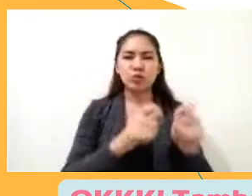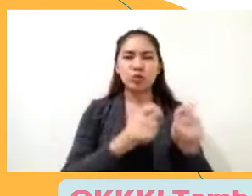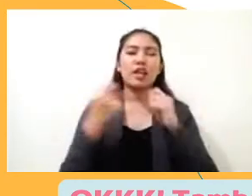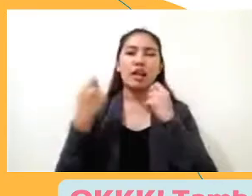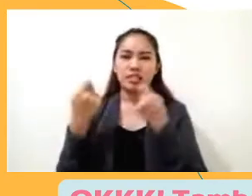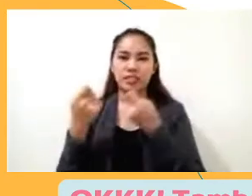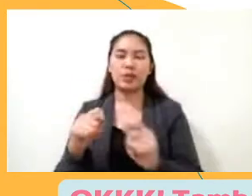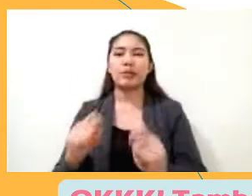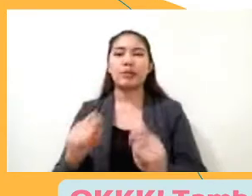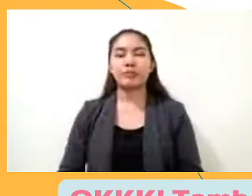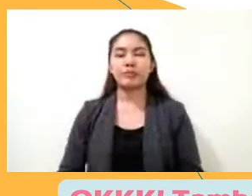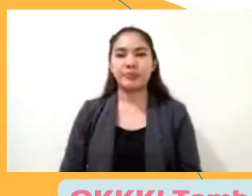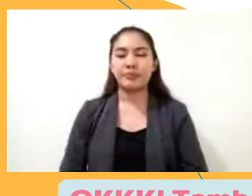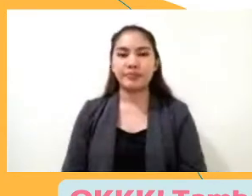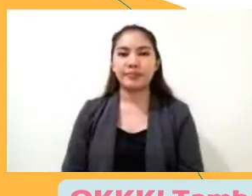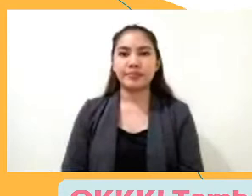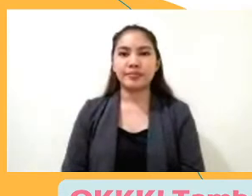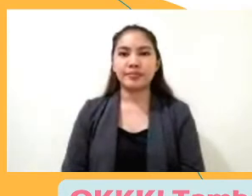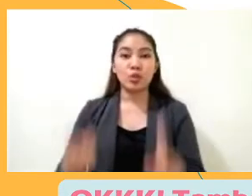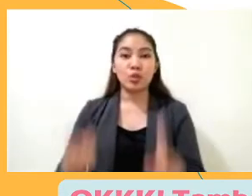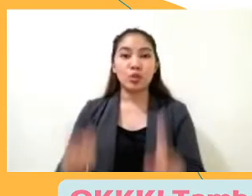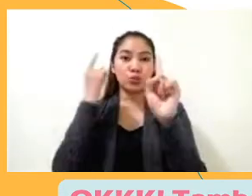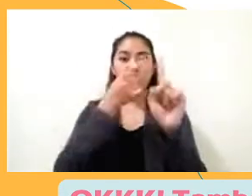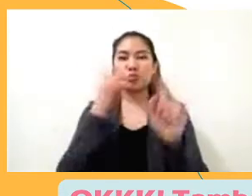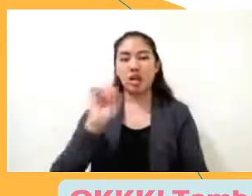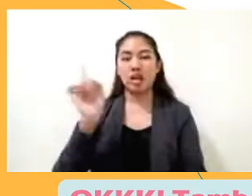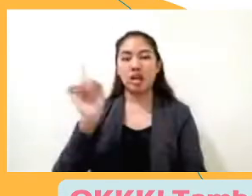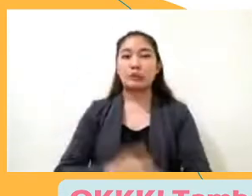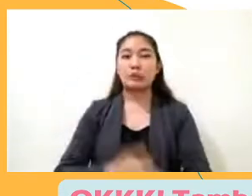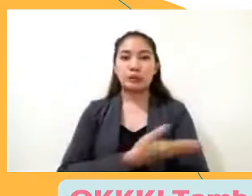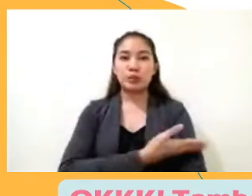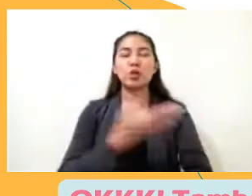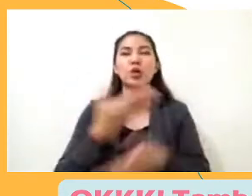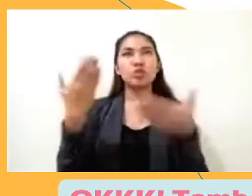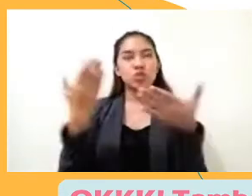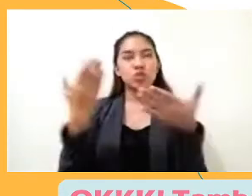iyong goal. Ay umunlad, may matutunan.